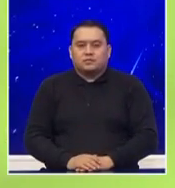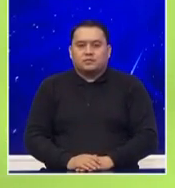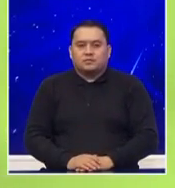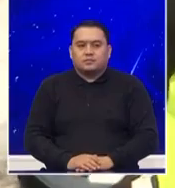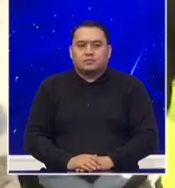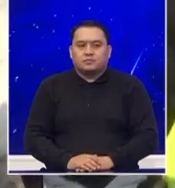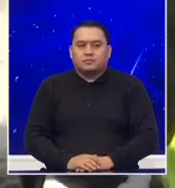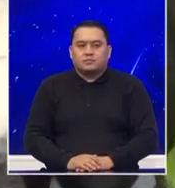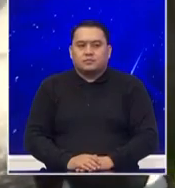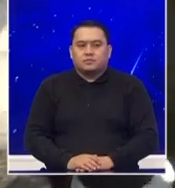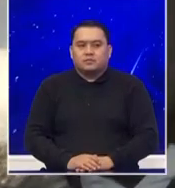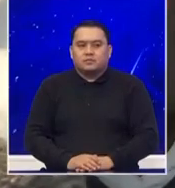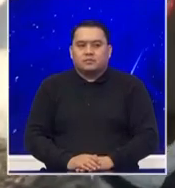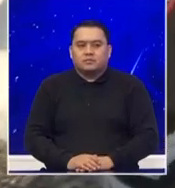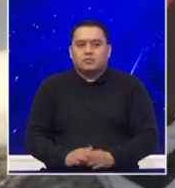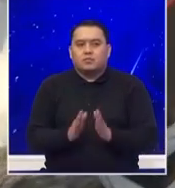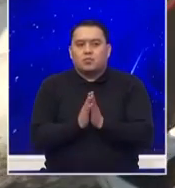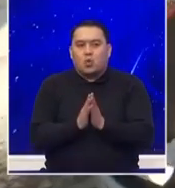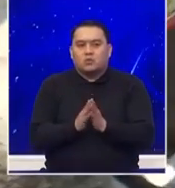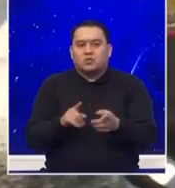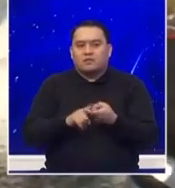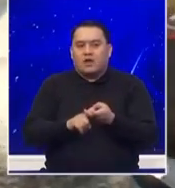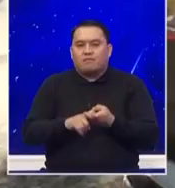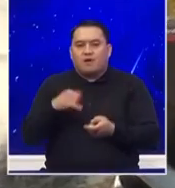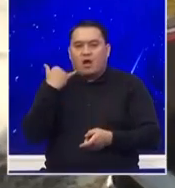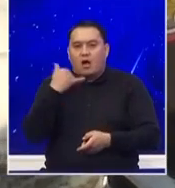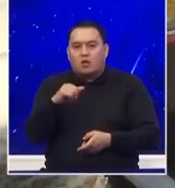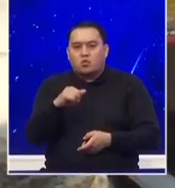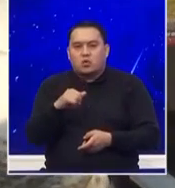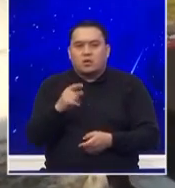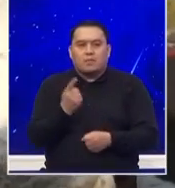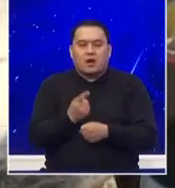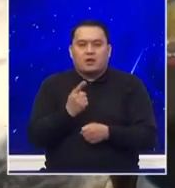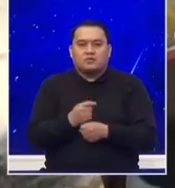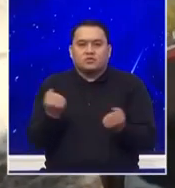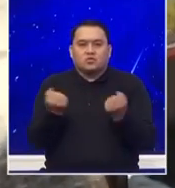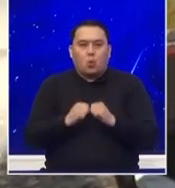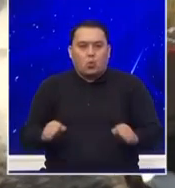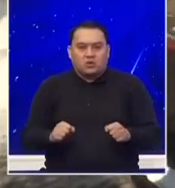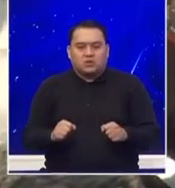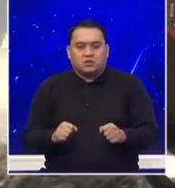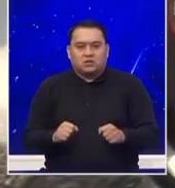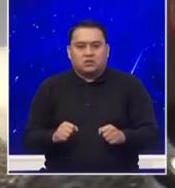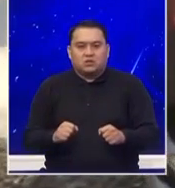правоохранители. Если у вас соблюдать правила дорожного движения в связи с гололедными явлениями, не превышать скоростной режим,